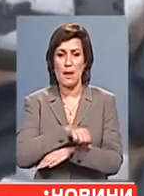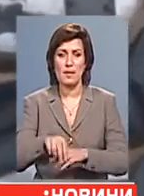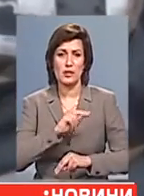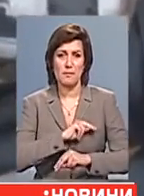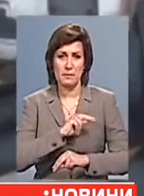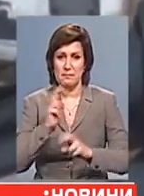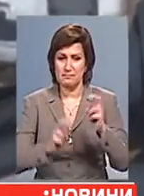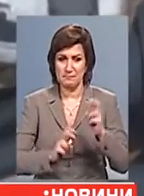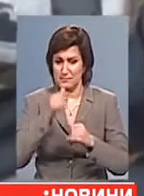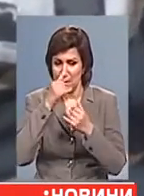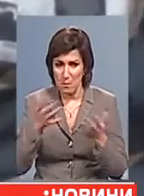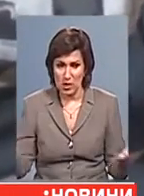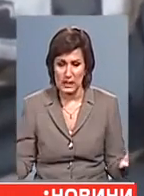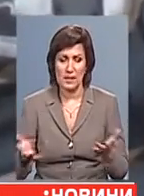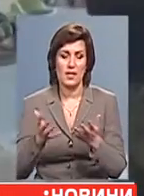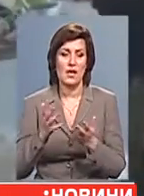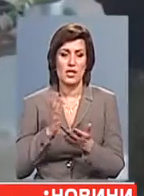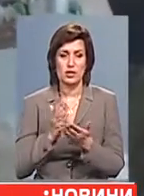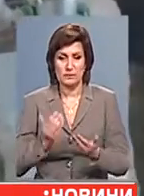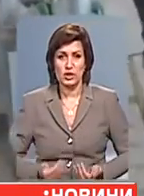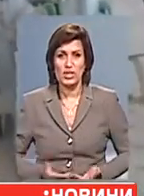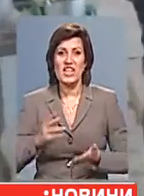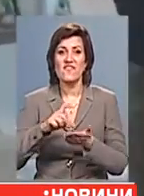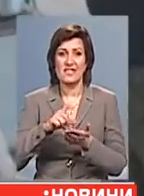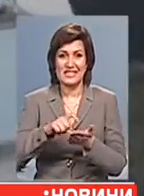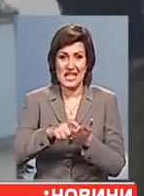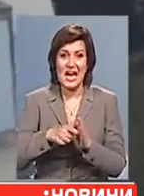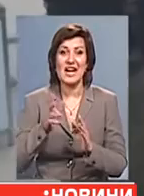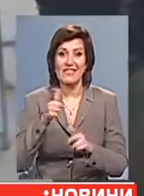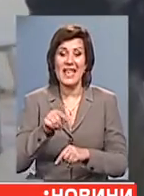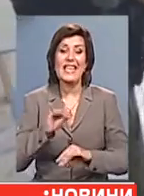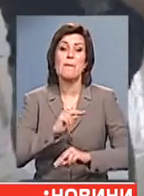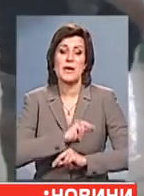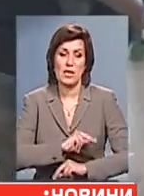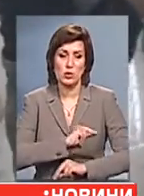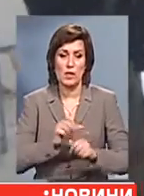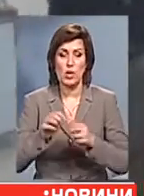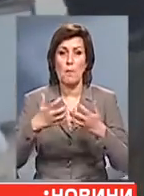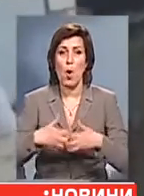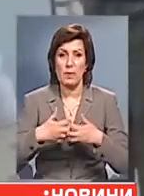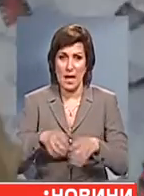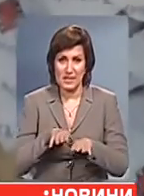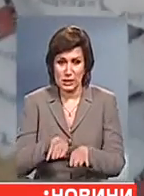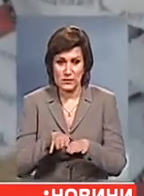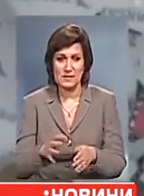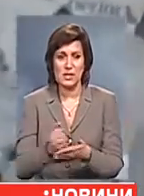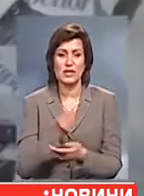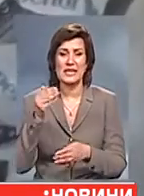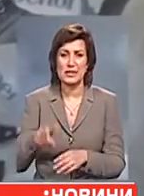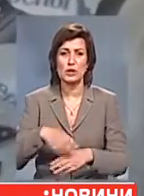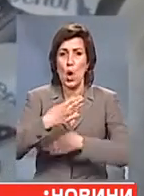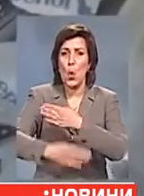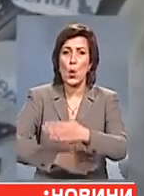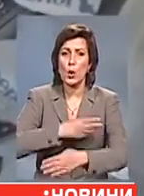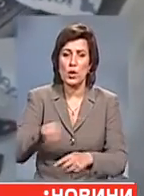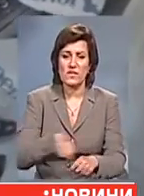працівники не могли. Жили в цехах, де, власне, й працювали. Окрім швейного обладнання, на фабриках знайшли близько тисячі рулонів тканини та готову